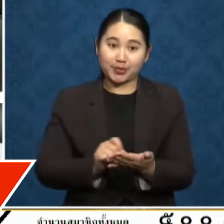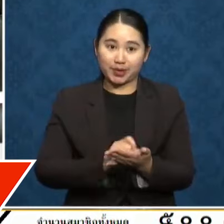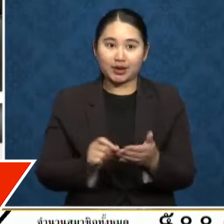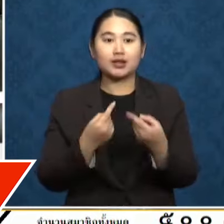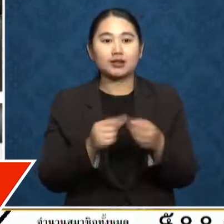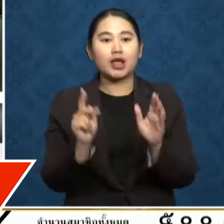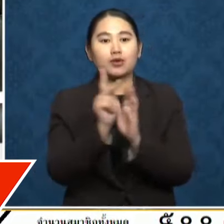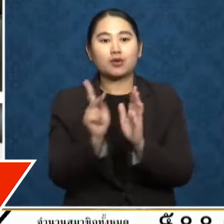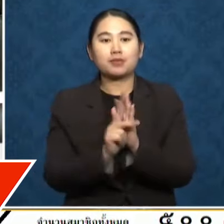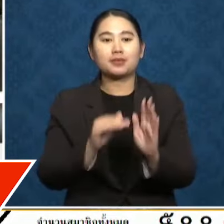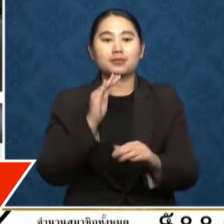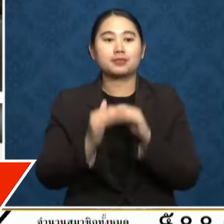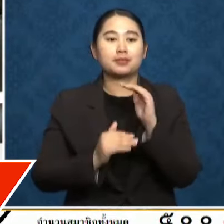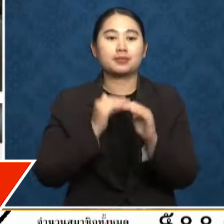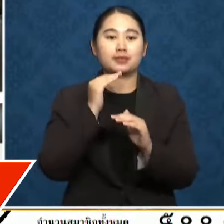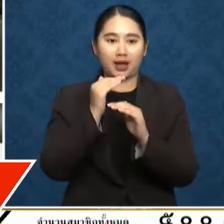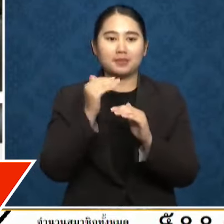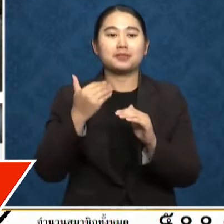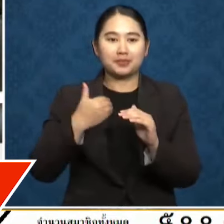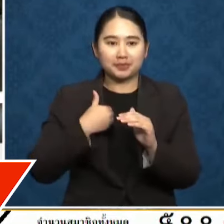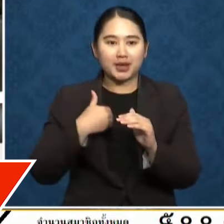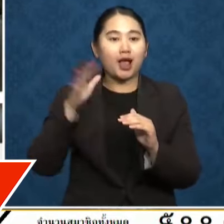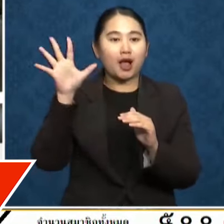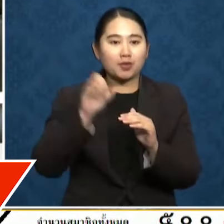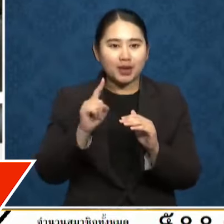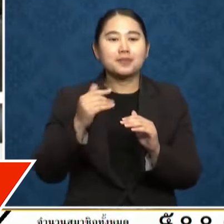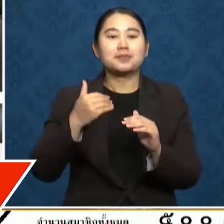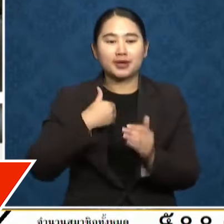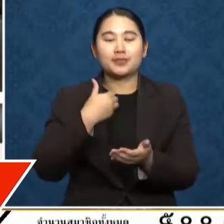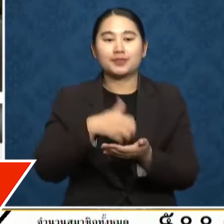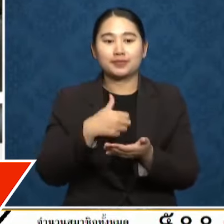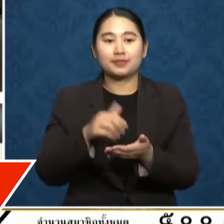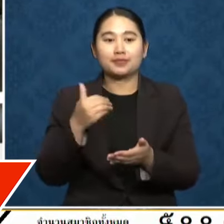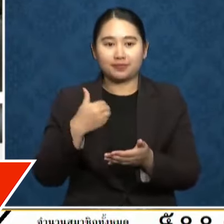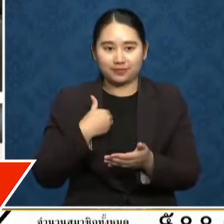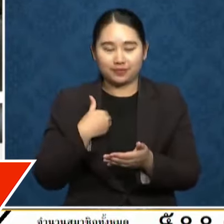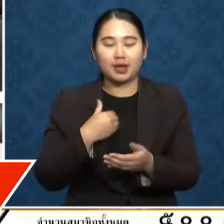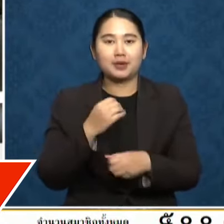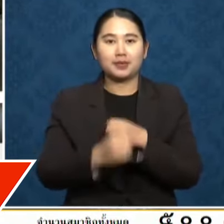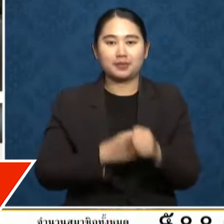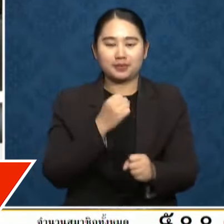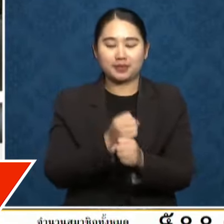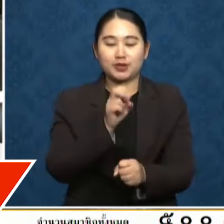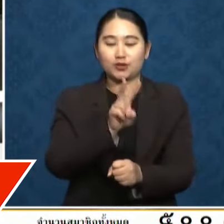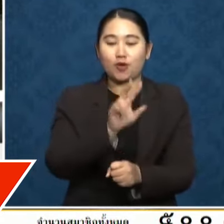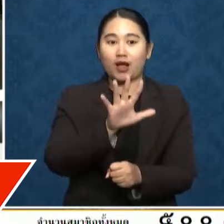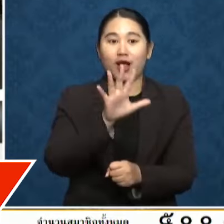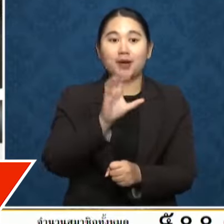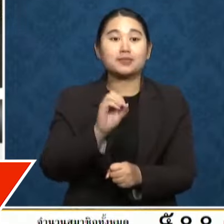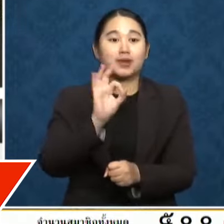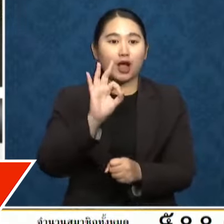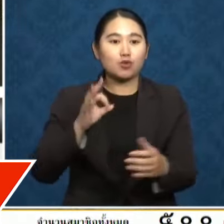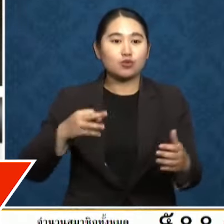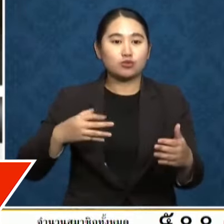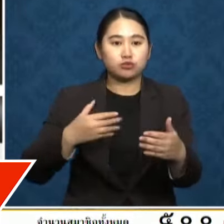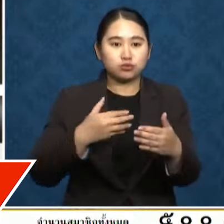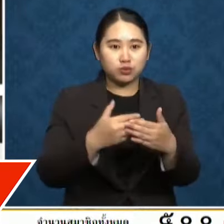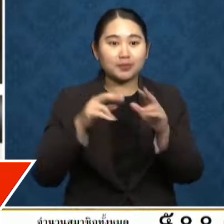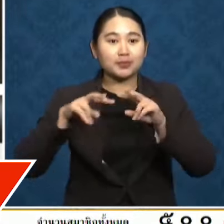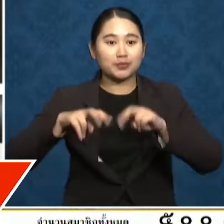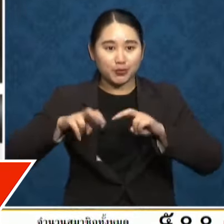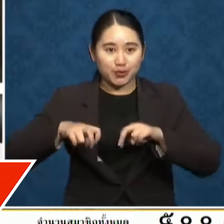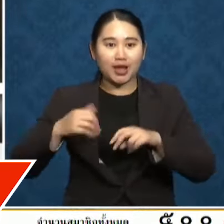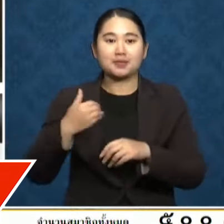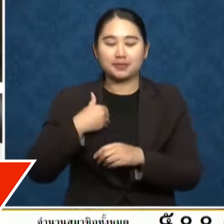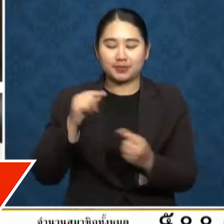anั้นมีพัฒนาการ มีความเป็นมาอย่น้อยที่สุด ตั้งแต่ปี 259ที่มีงานวิจัยฉ